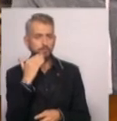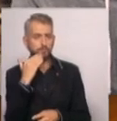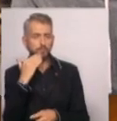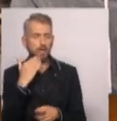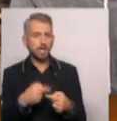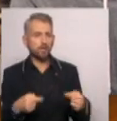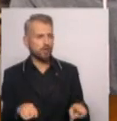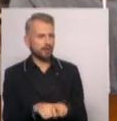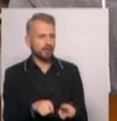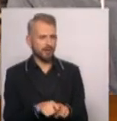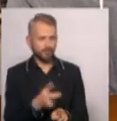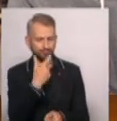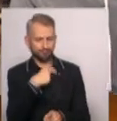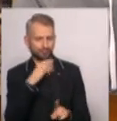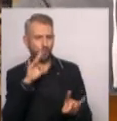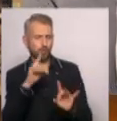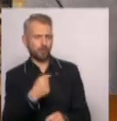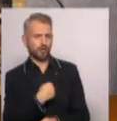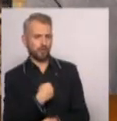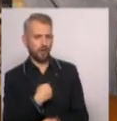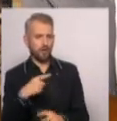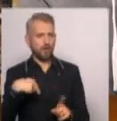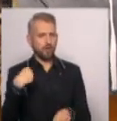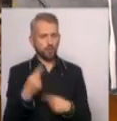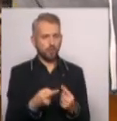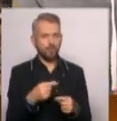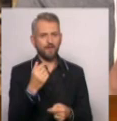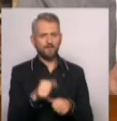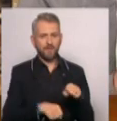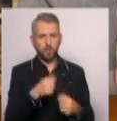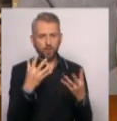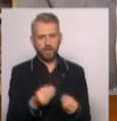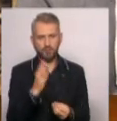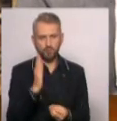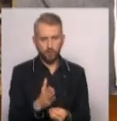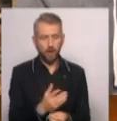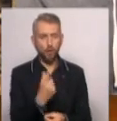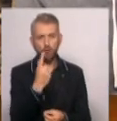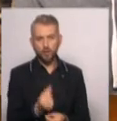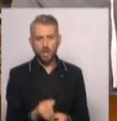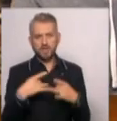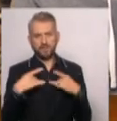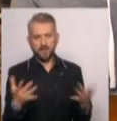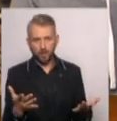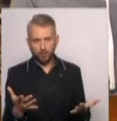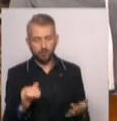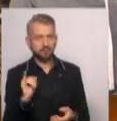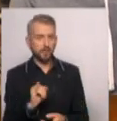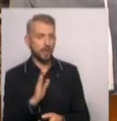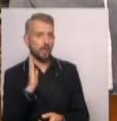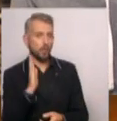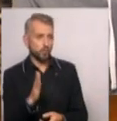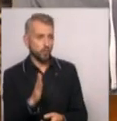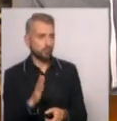речей таких популістських. Ну, от прийде черговий Велодень. Да, і це таке одноденне свято. Да, і будуть